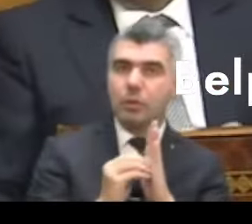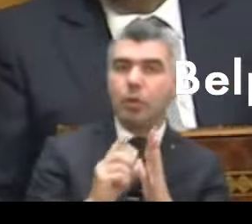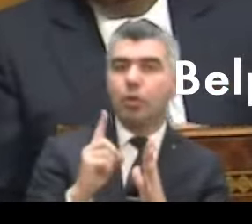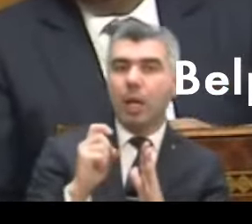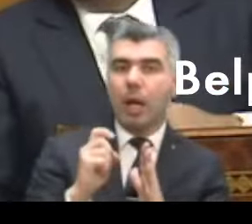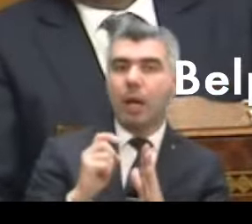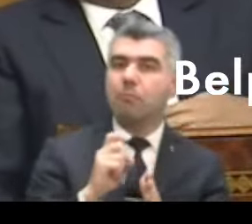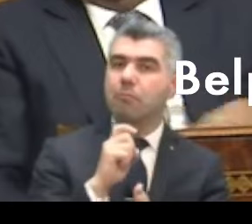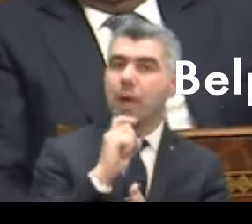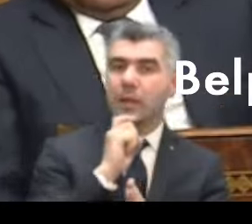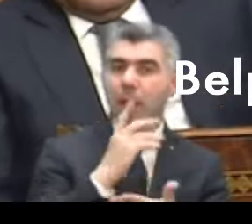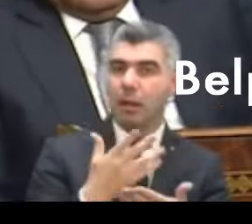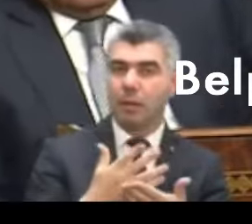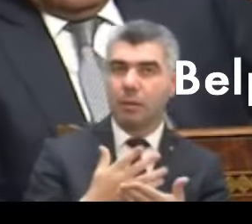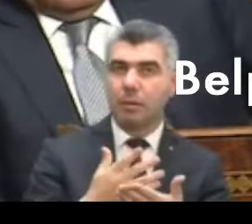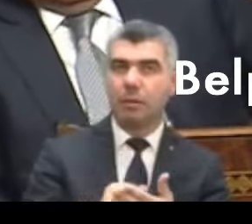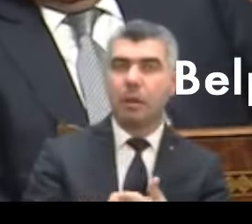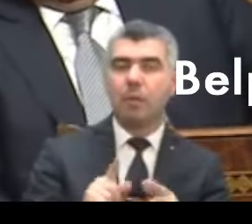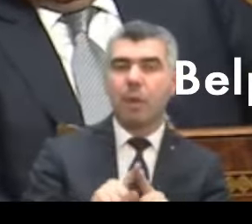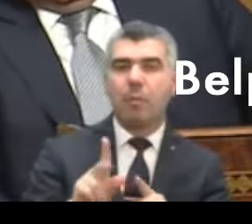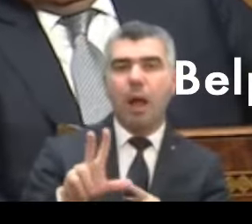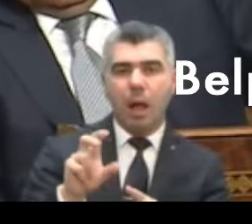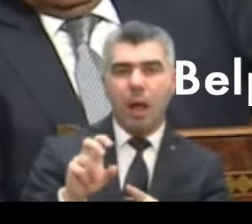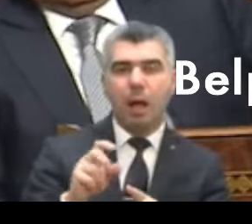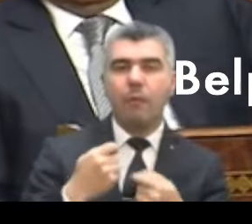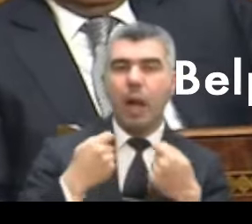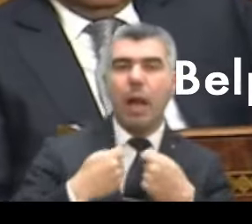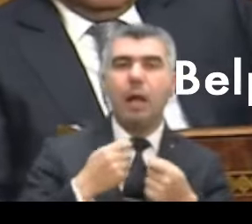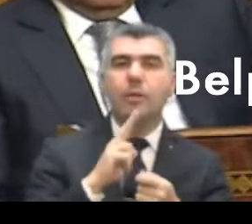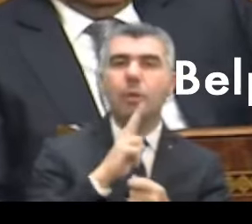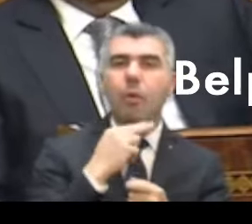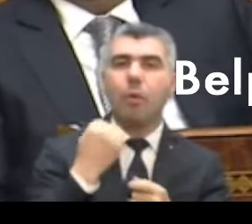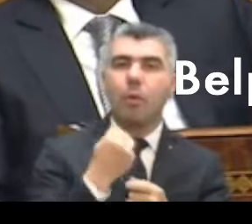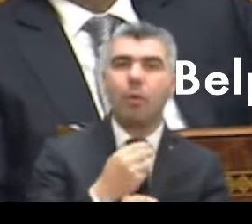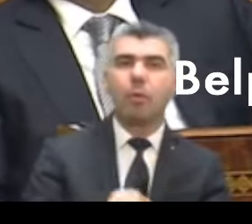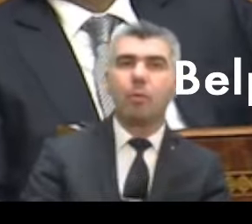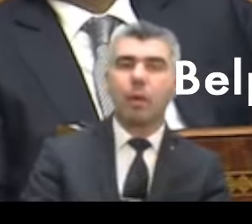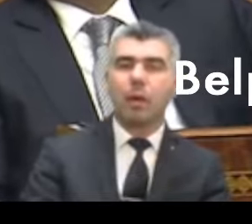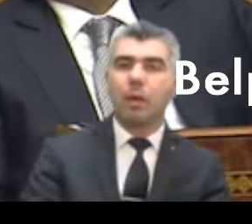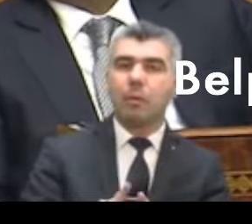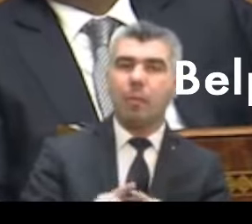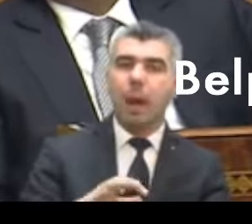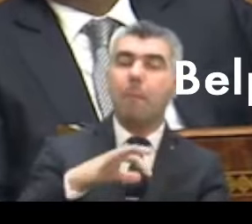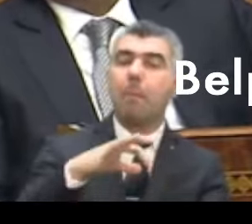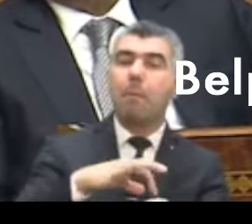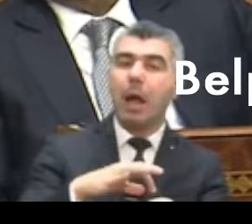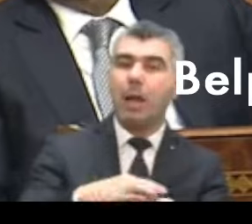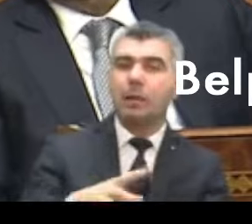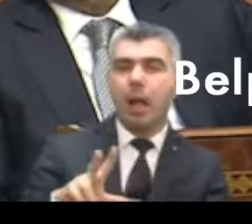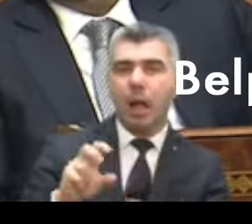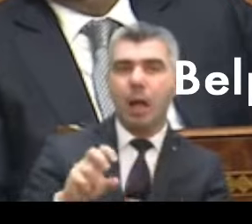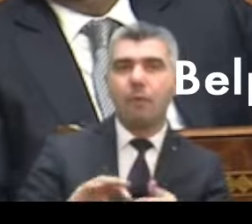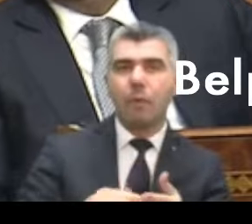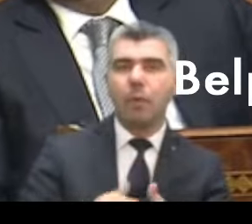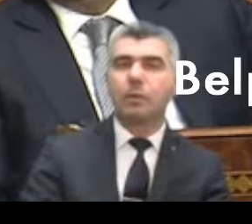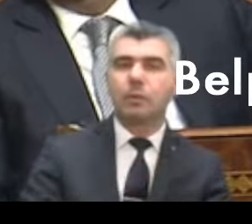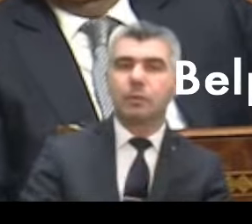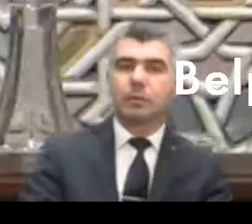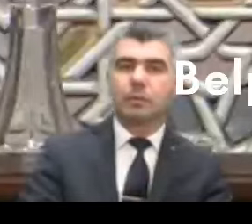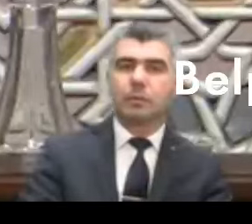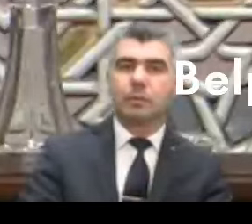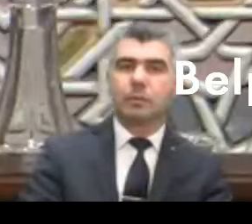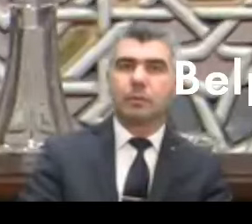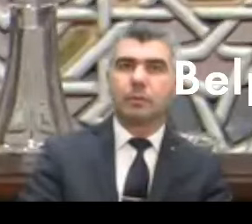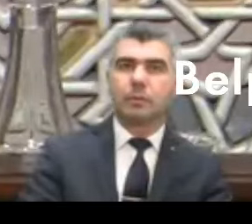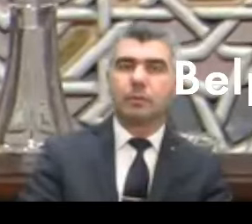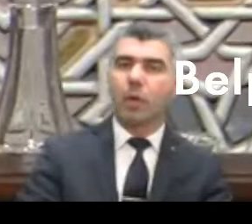كاين وحنا بانه عارفين بان السيد رئيس الحكومه انه صحيا مريض وعارفين وزعما شكرا شكرا